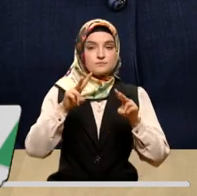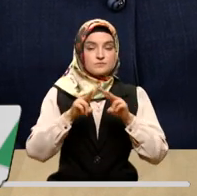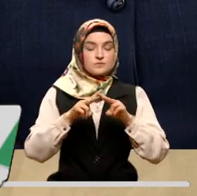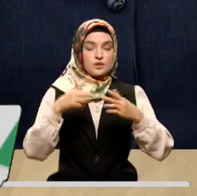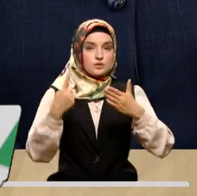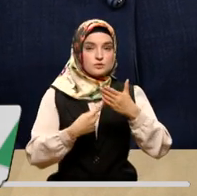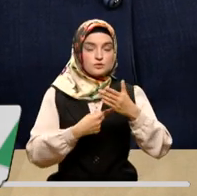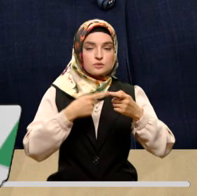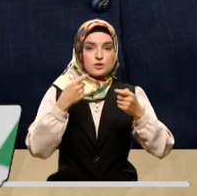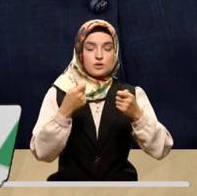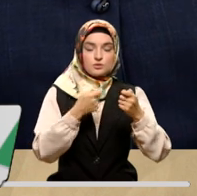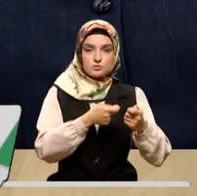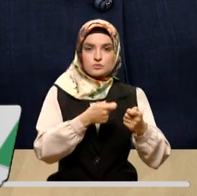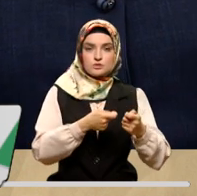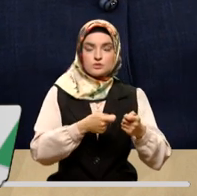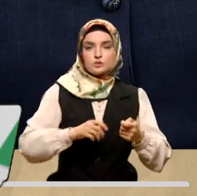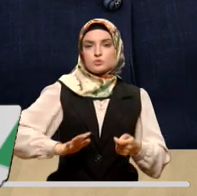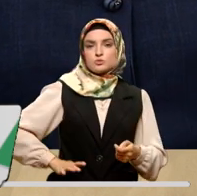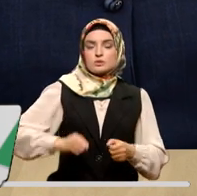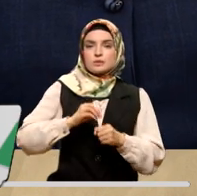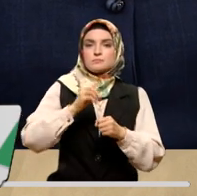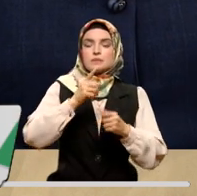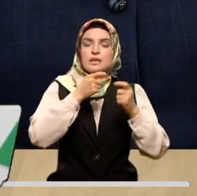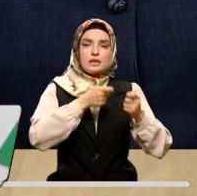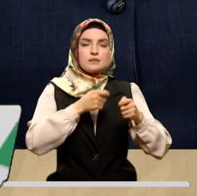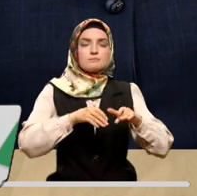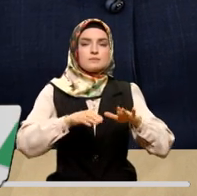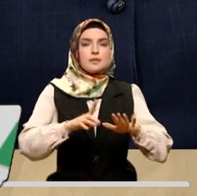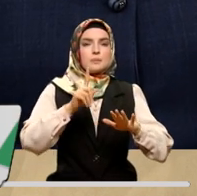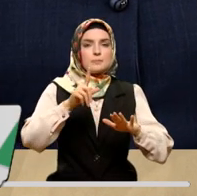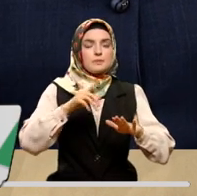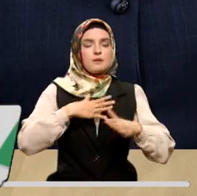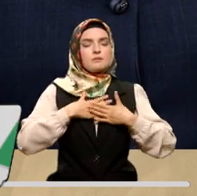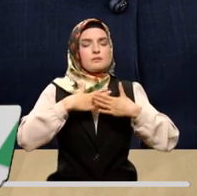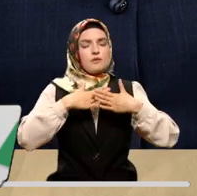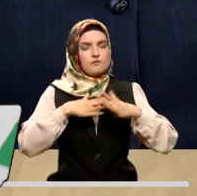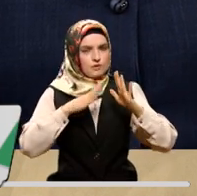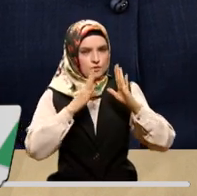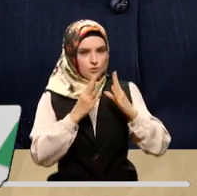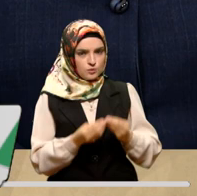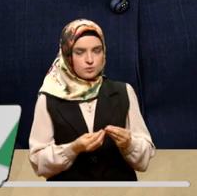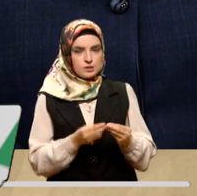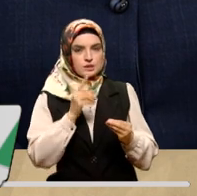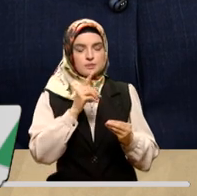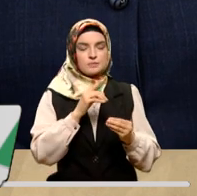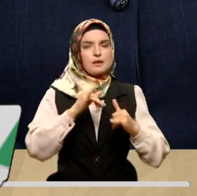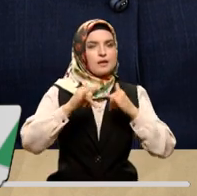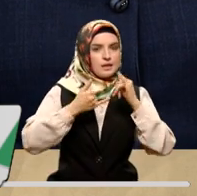sadece, çocuklar için sadece bir eğitim değil. Aynı zamanda bir nefes aldıkları bir